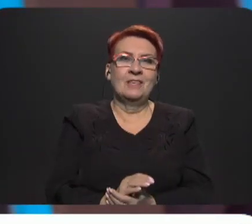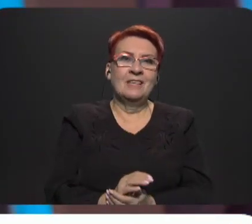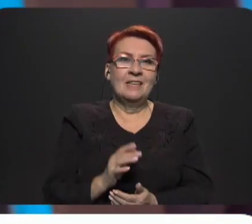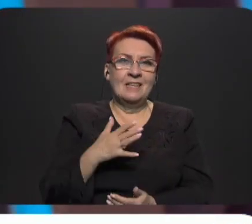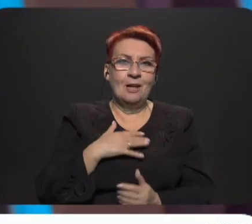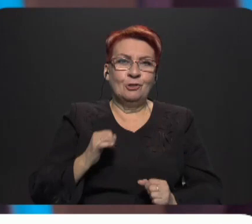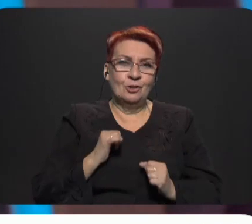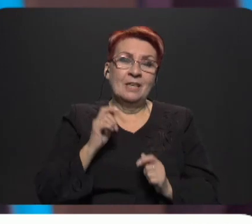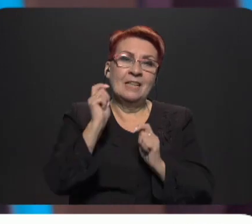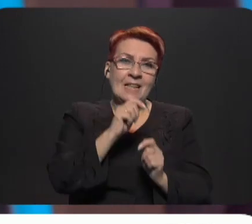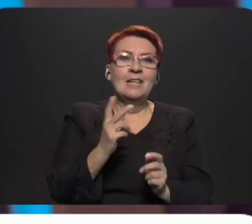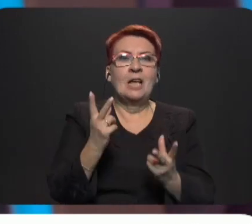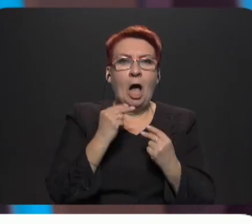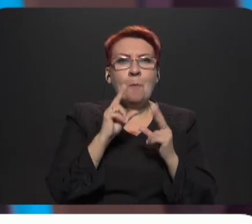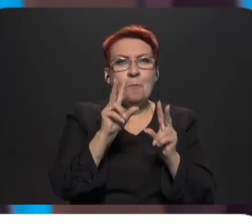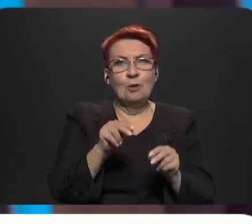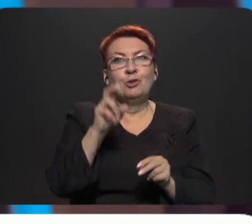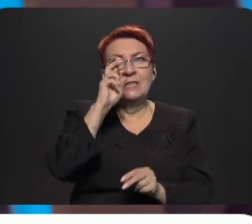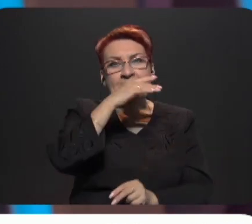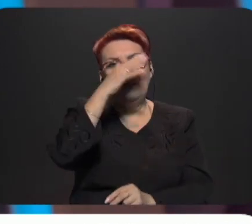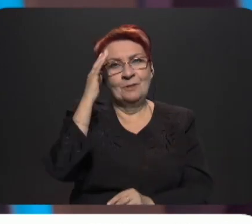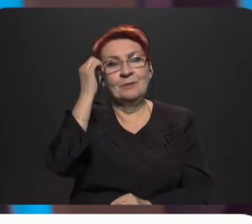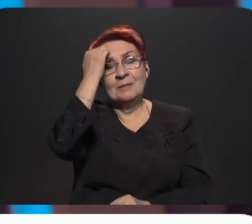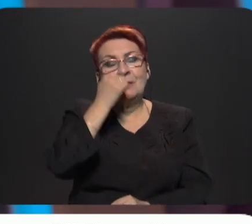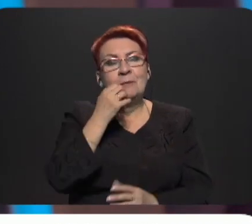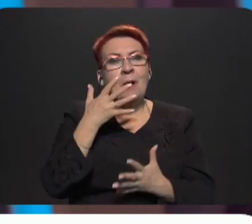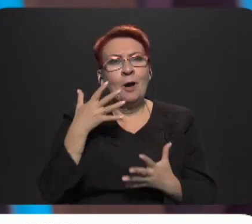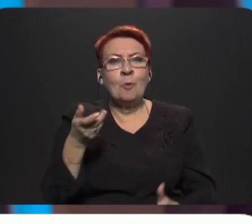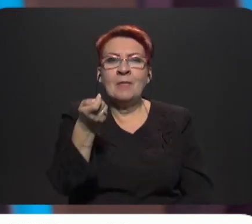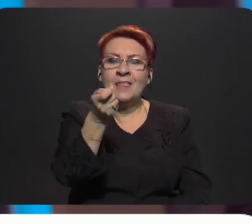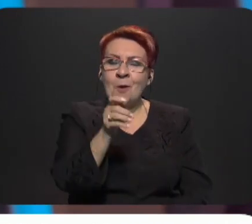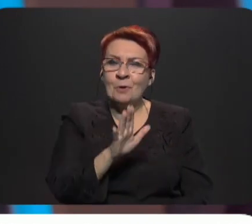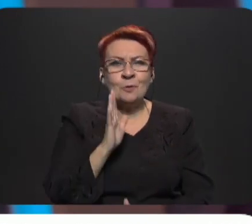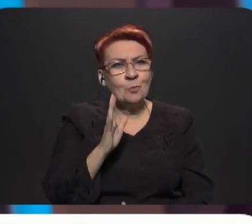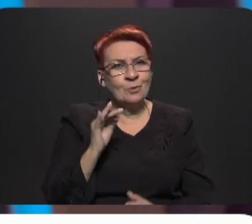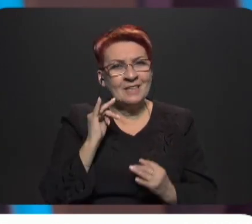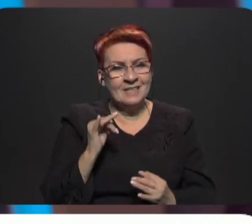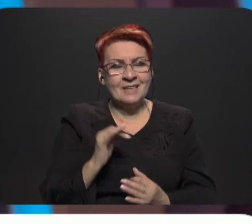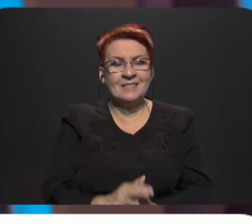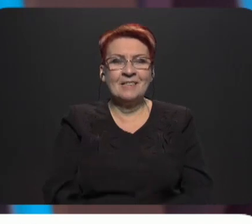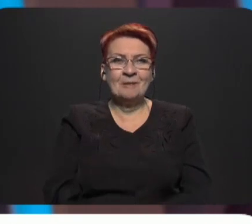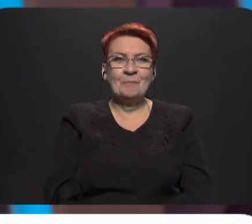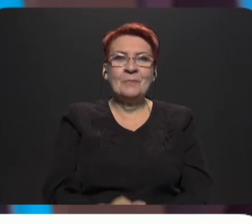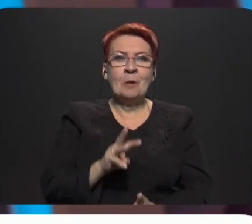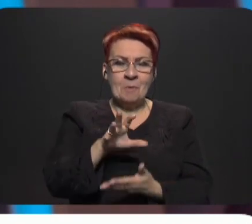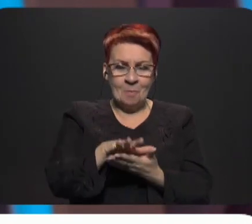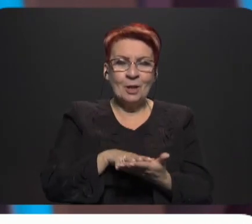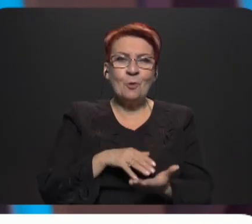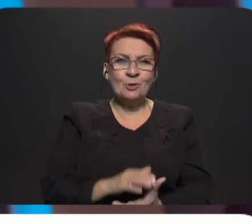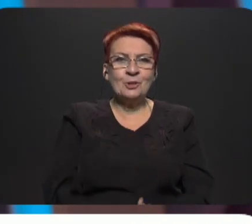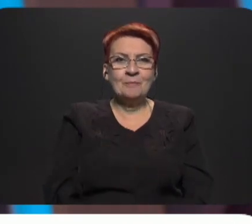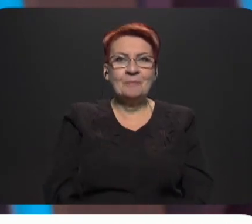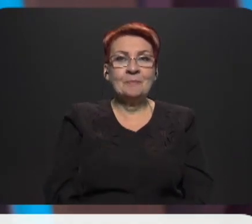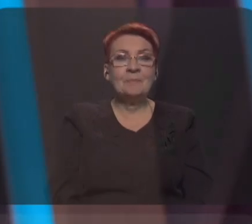это обещанное Царствие Божие. Это точно. Спасибо большое, отец Михаил. И сейчас мы прервемся на короткую паузу, но не переключайте канал, ведь совсем скоро мы